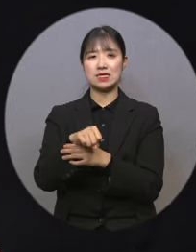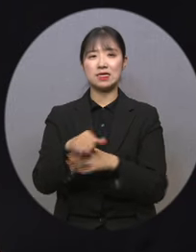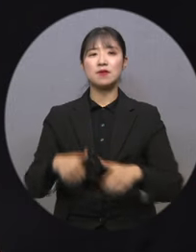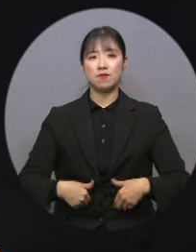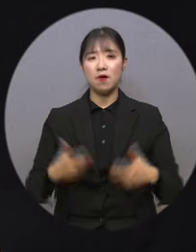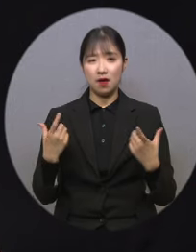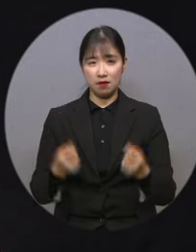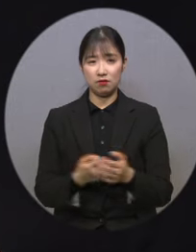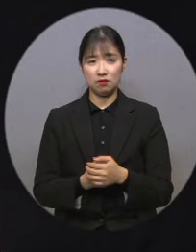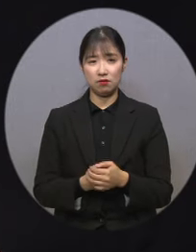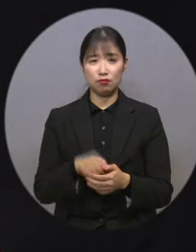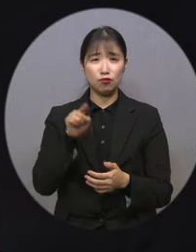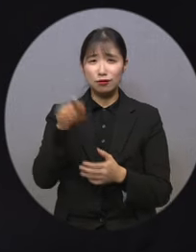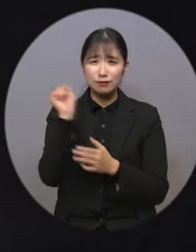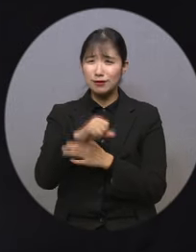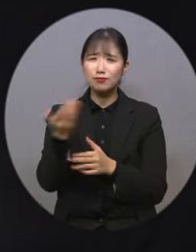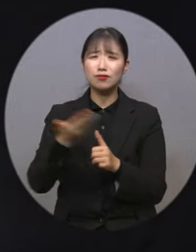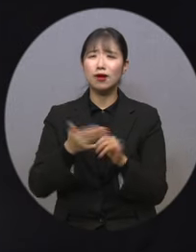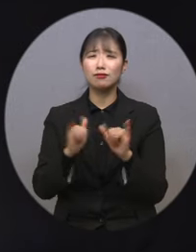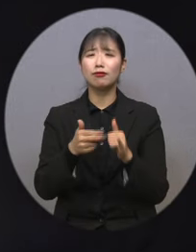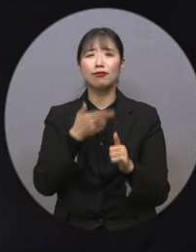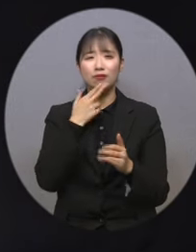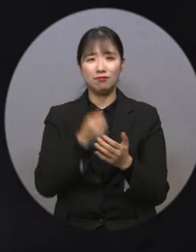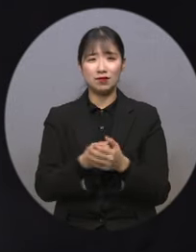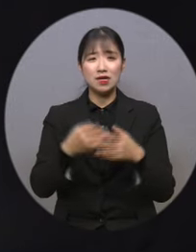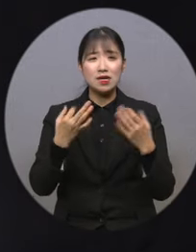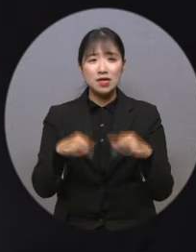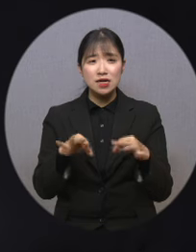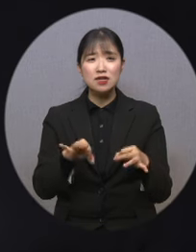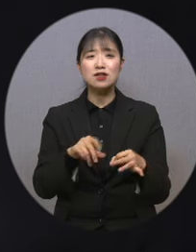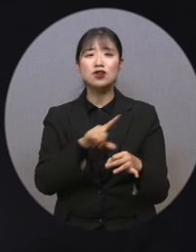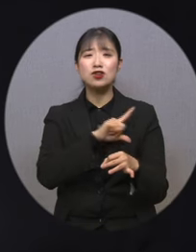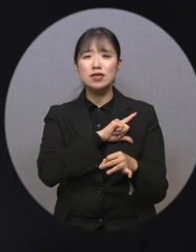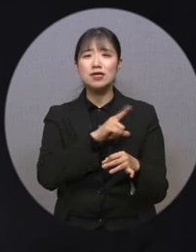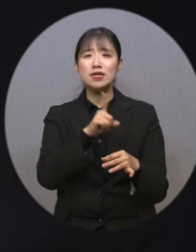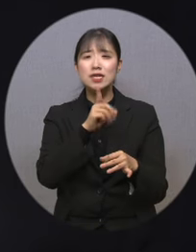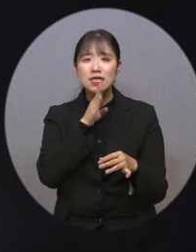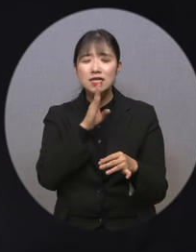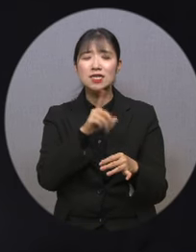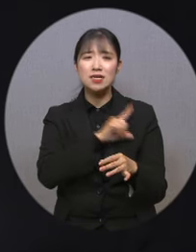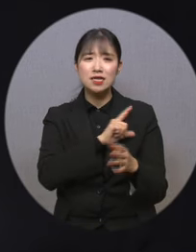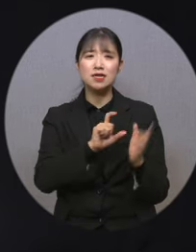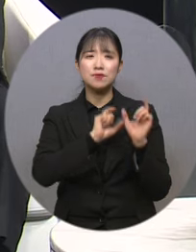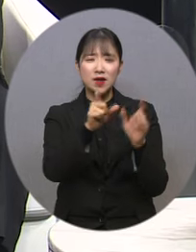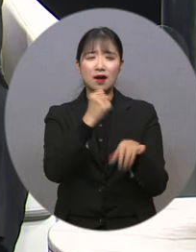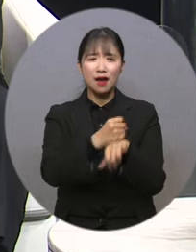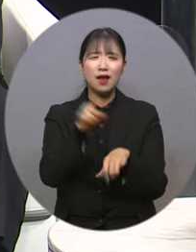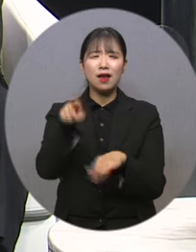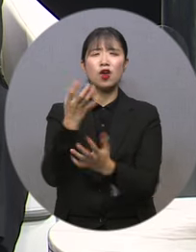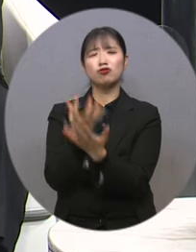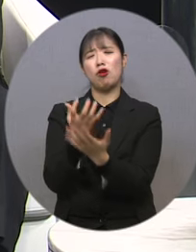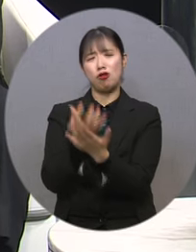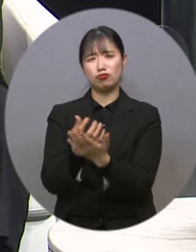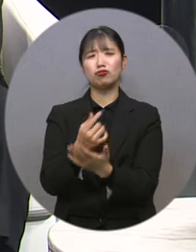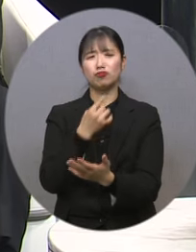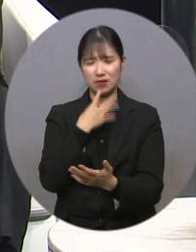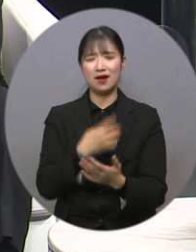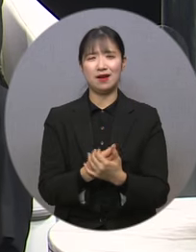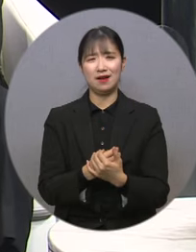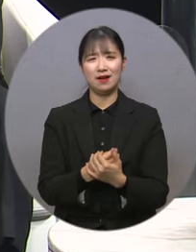그거요. 승인 얻은 사람 없습니다. 이미 금융실명제 실시되어버렸는데 국회 가서 승인. 그건 서류적인 절차예요.